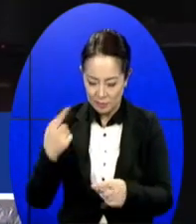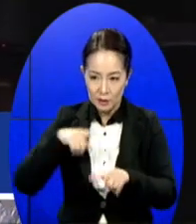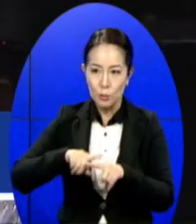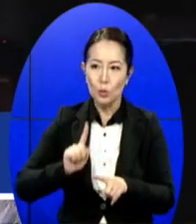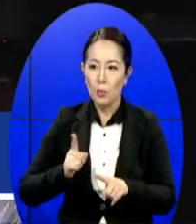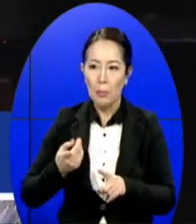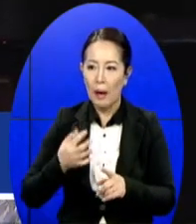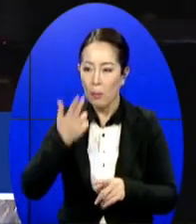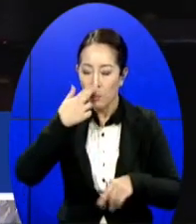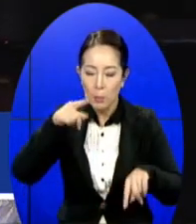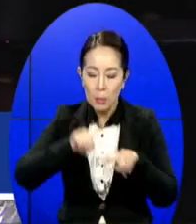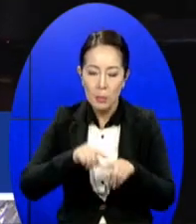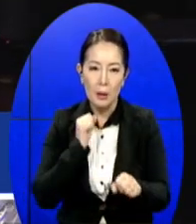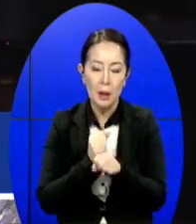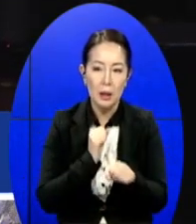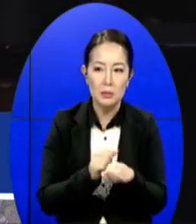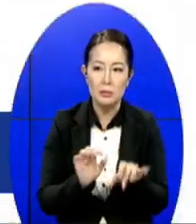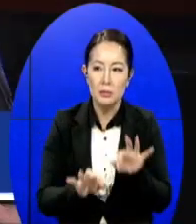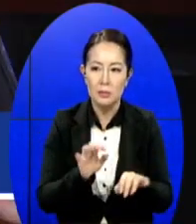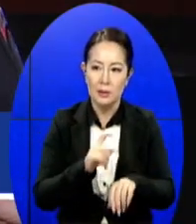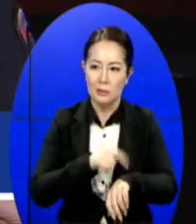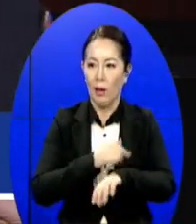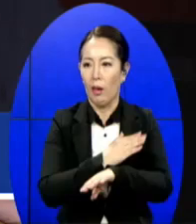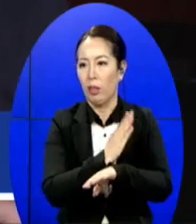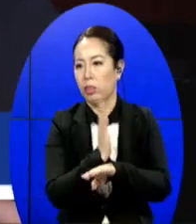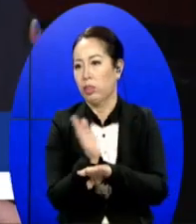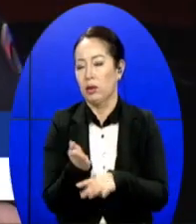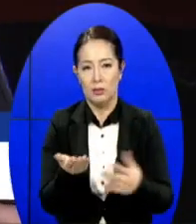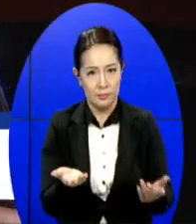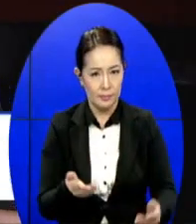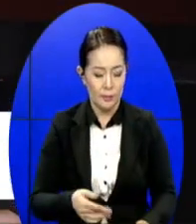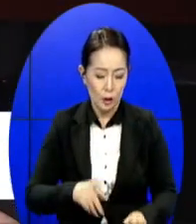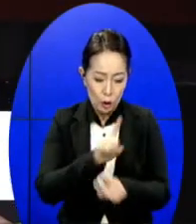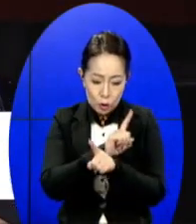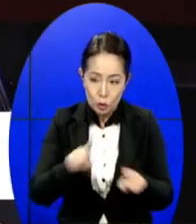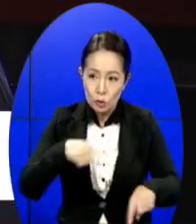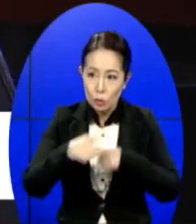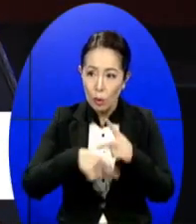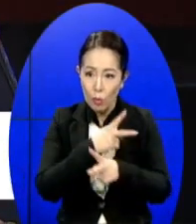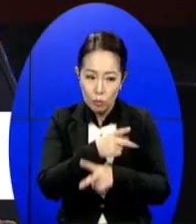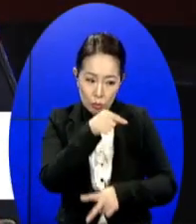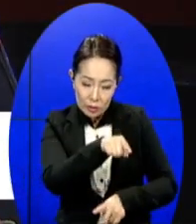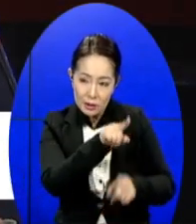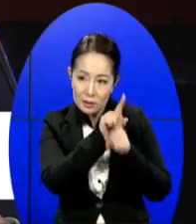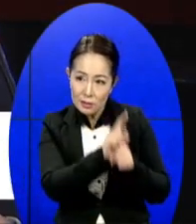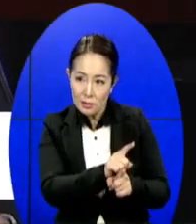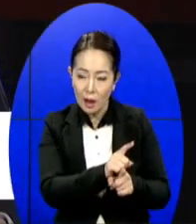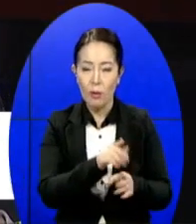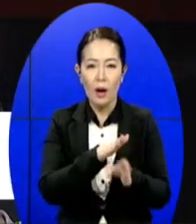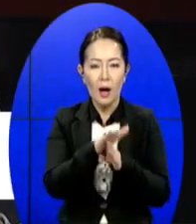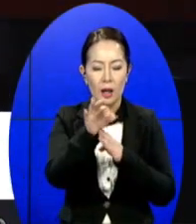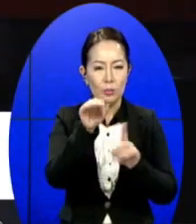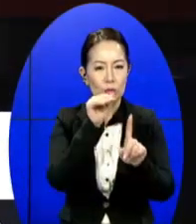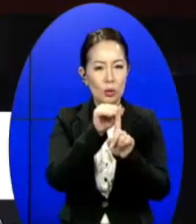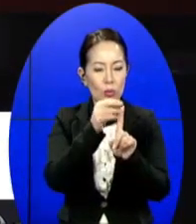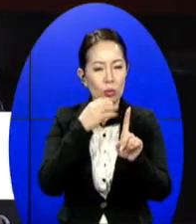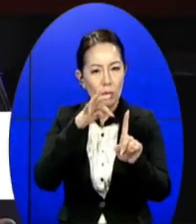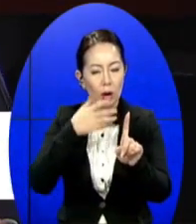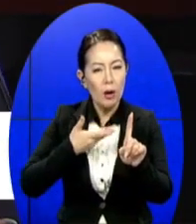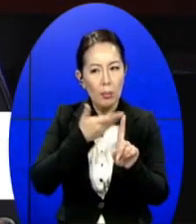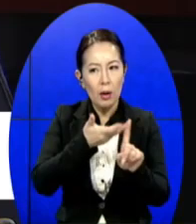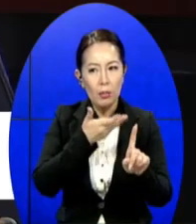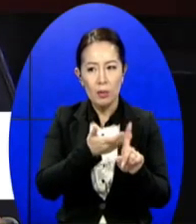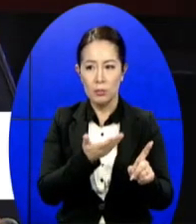ажиллаад цаг төглөөд ингээд явчихсан. Ерөнхийдөө бол зөвшөөрлийн тухай хуулиар албан шаардлага зөвлөмжийн биелэлтийг